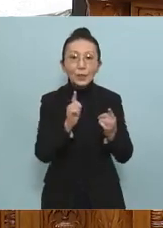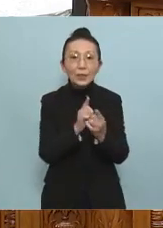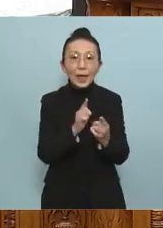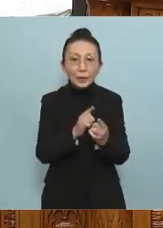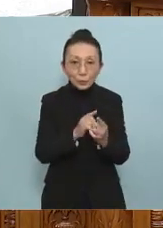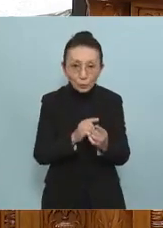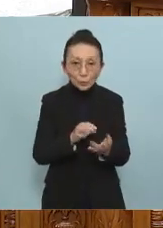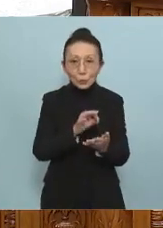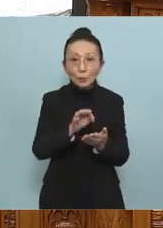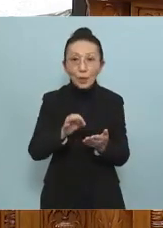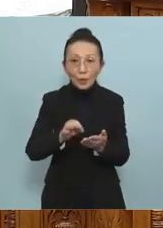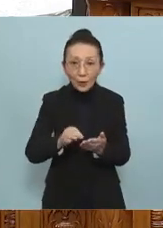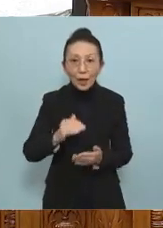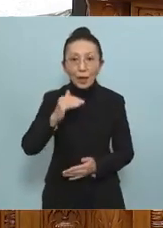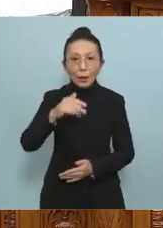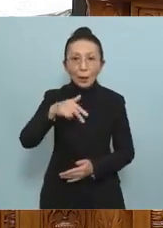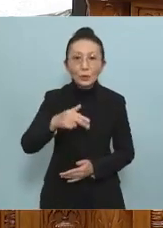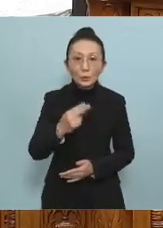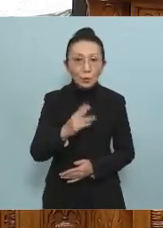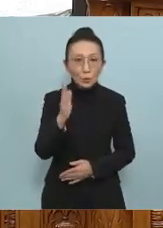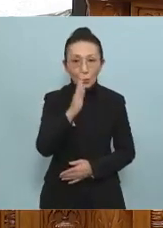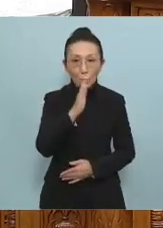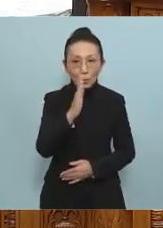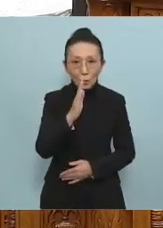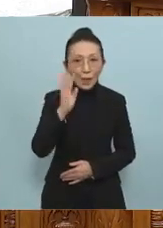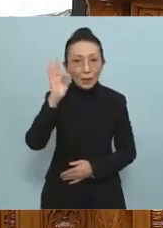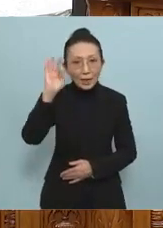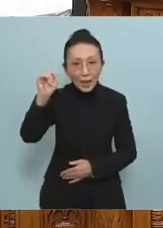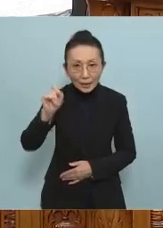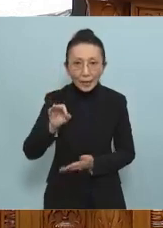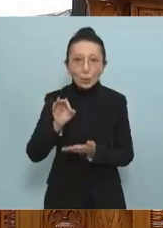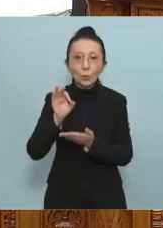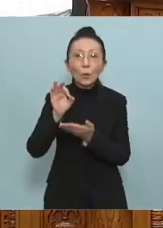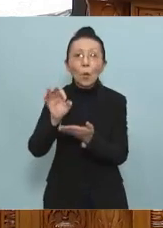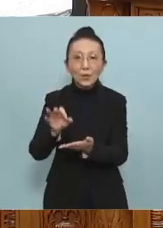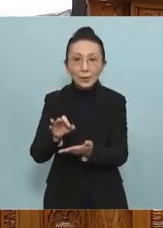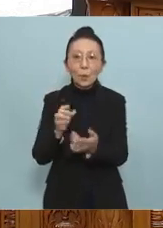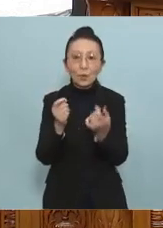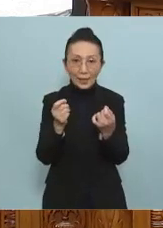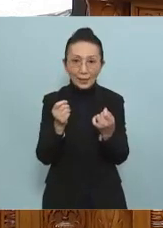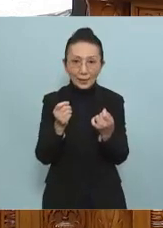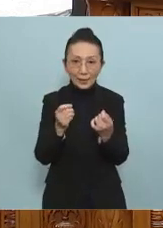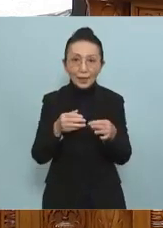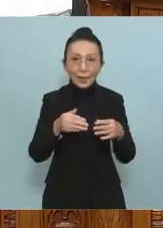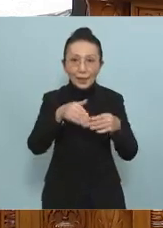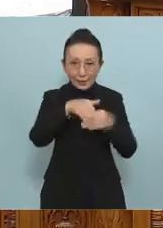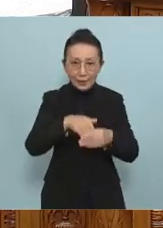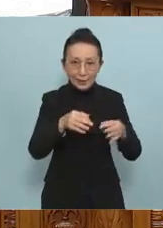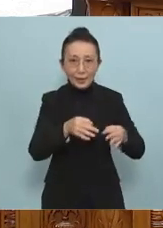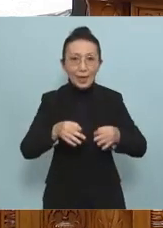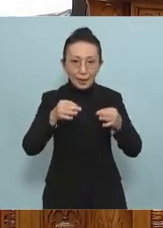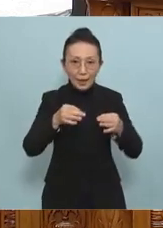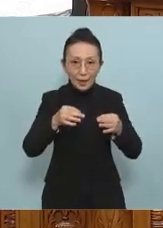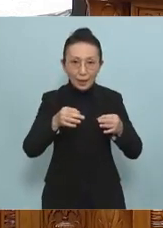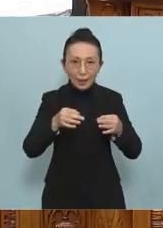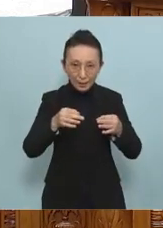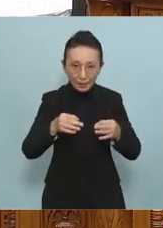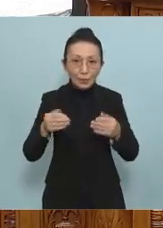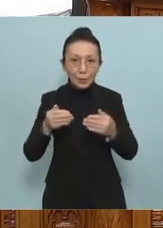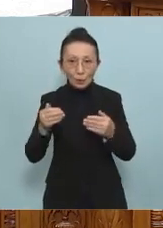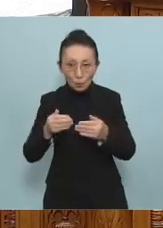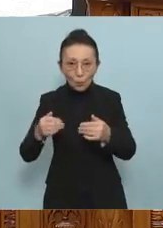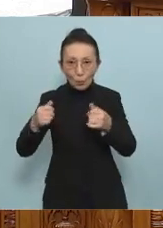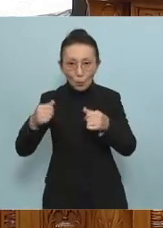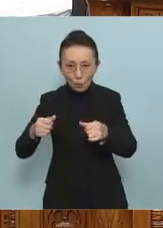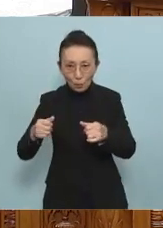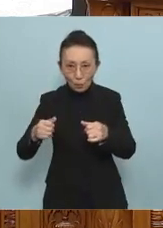く、未来への投資であるとの考えに立って、賃上げの推進、同一労働、同一賃金や下請け対